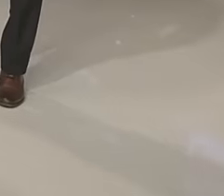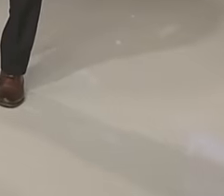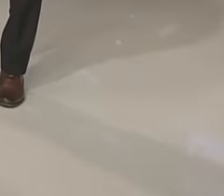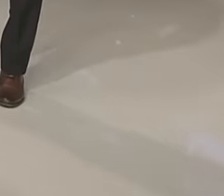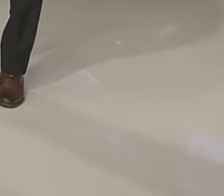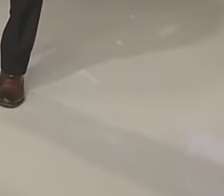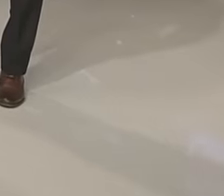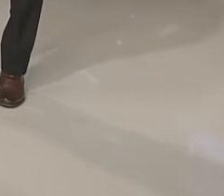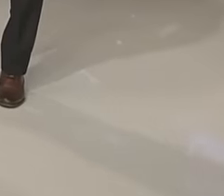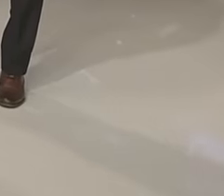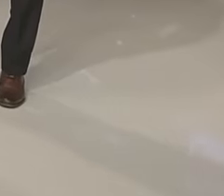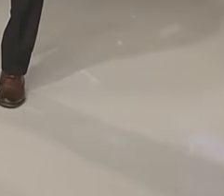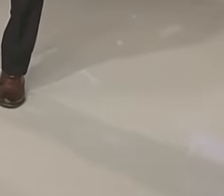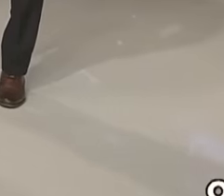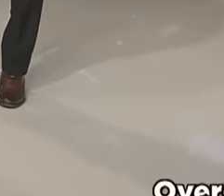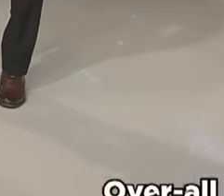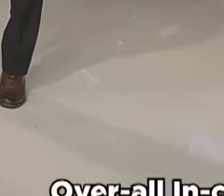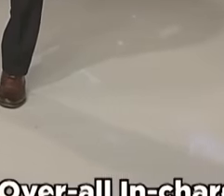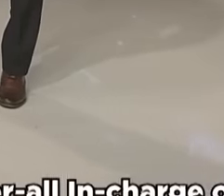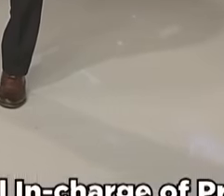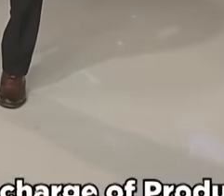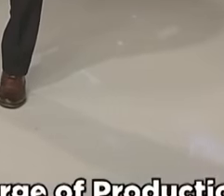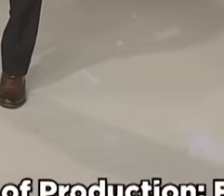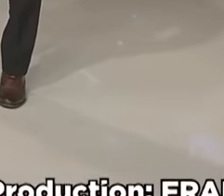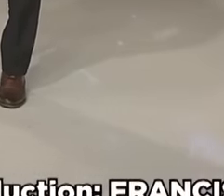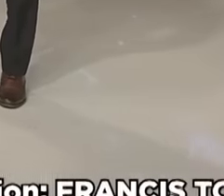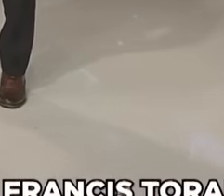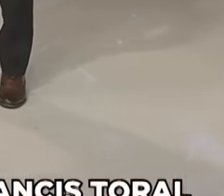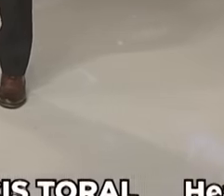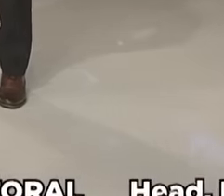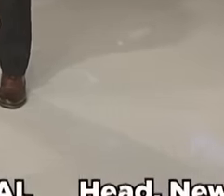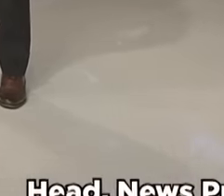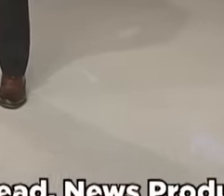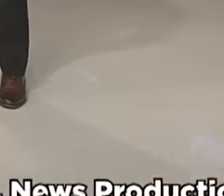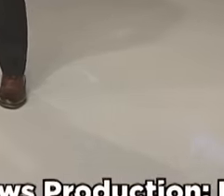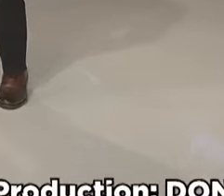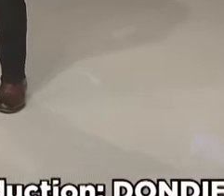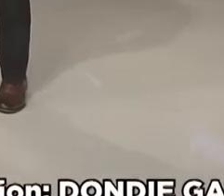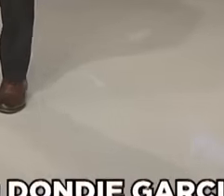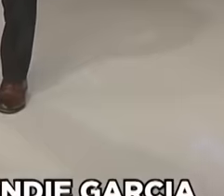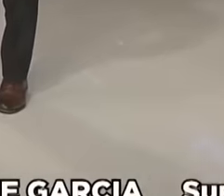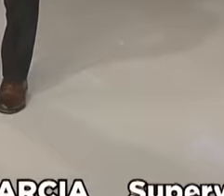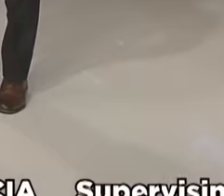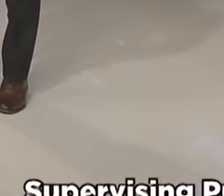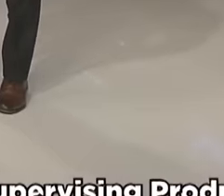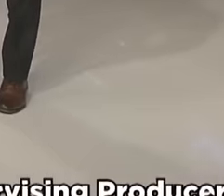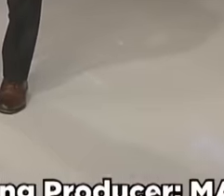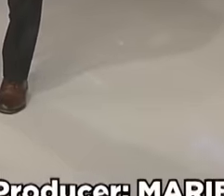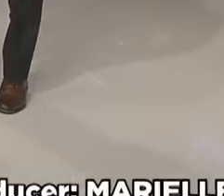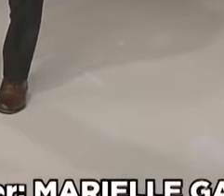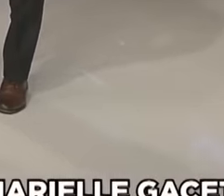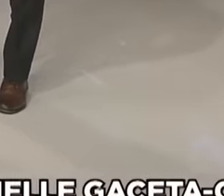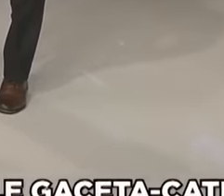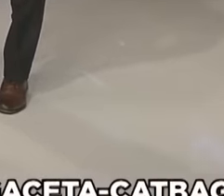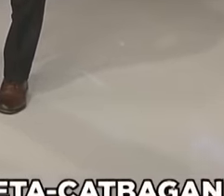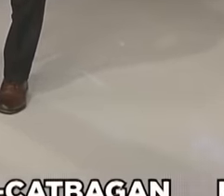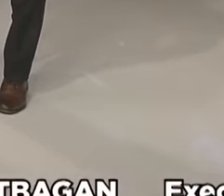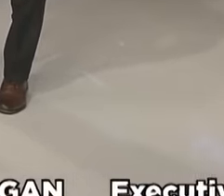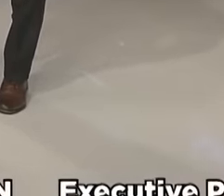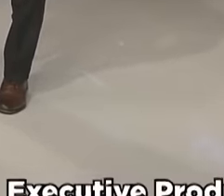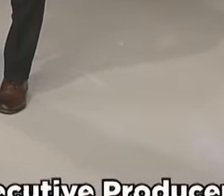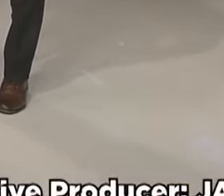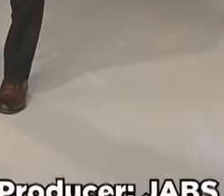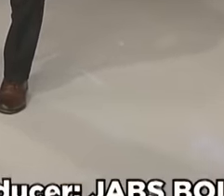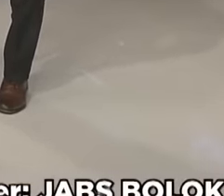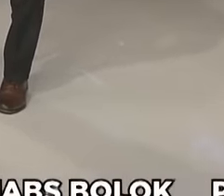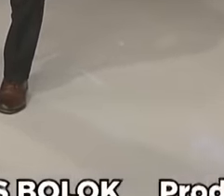Malapit na. Uy, buti hindi buda ko. Oh, meron nabati pizza. Nabati ka na namin yesterday. Meron pizza, pwede batiin. Batiin.